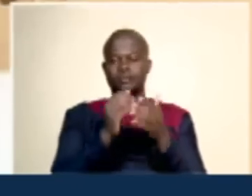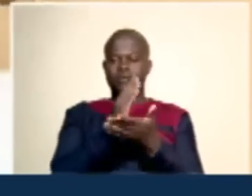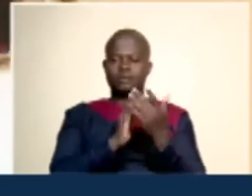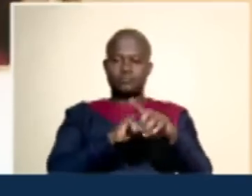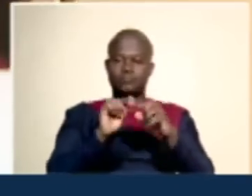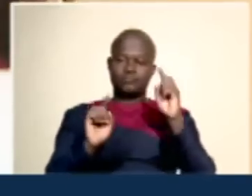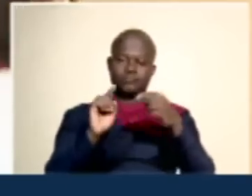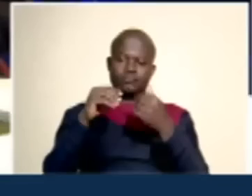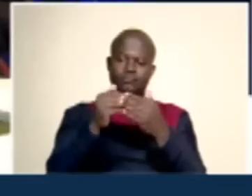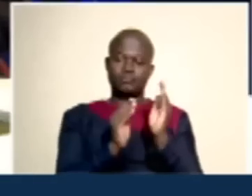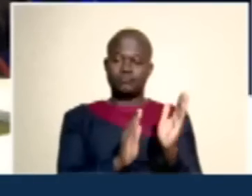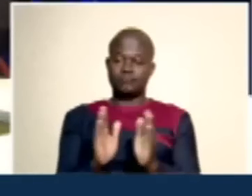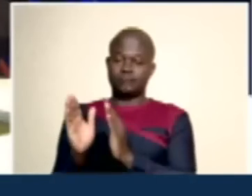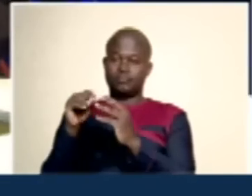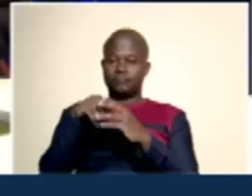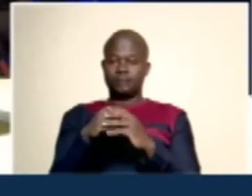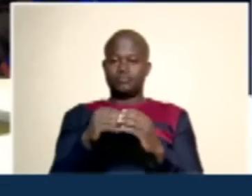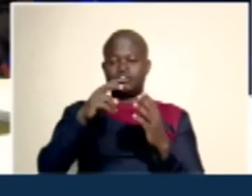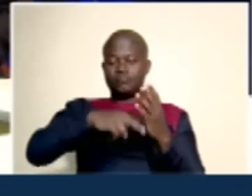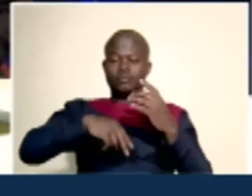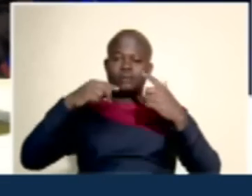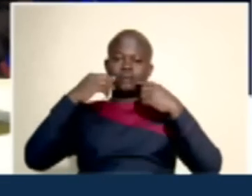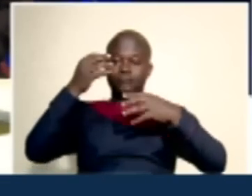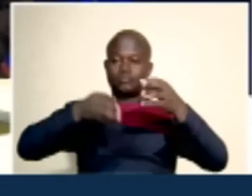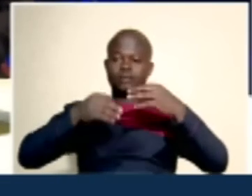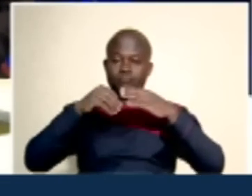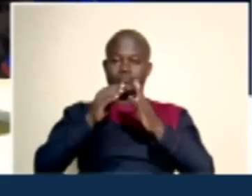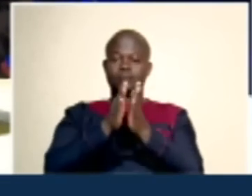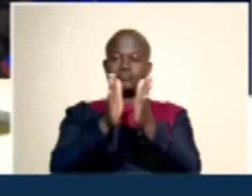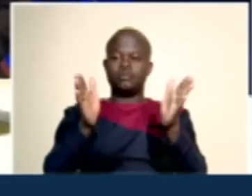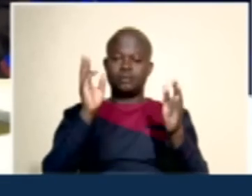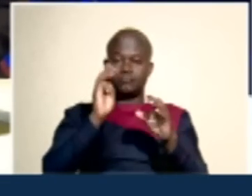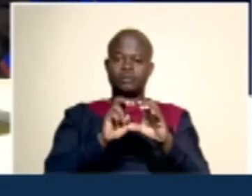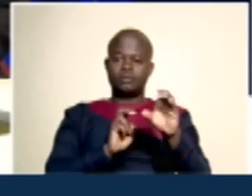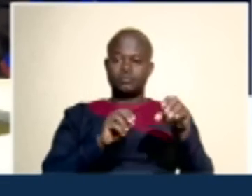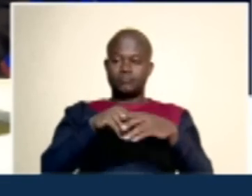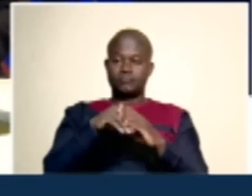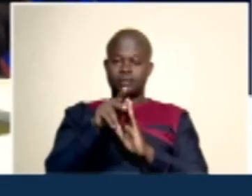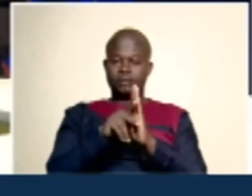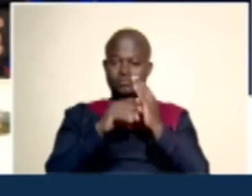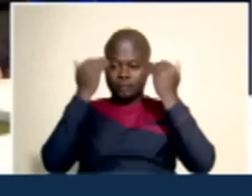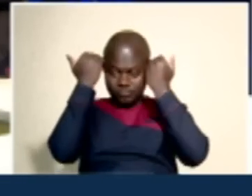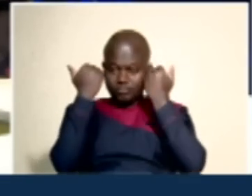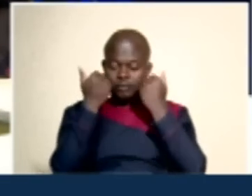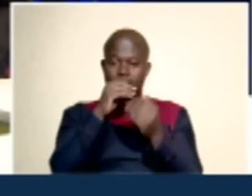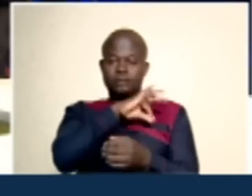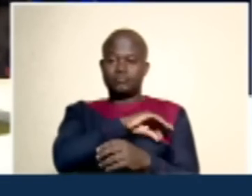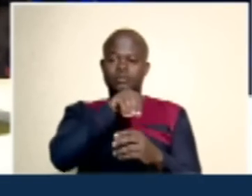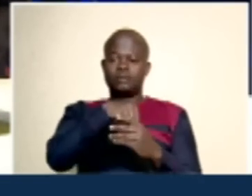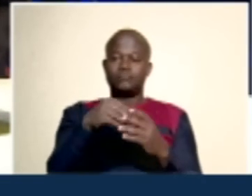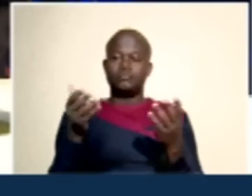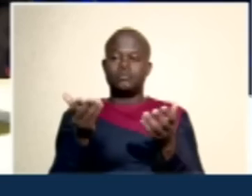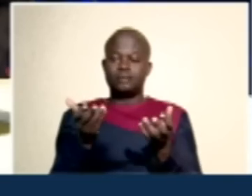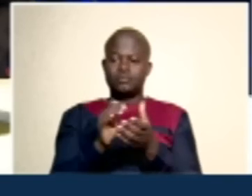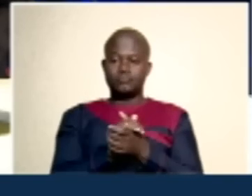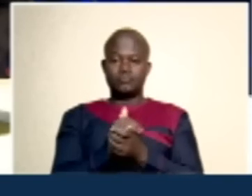zimwe zanogejwe harimo n'ijyanye no gusomera imanza mu ruhame aho bizakurwa amahame y'ubutabera inyungu zaba ziri mu hangaha